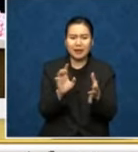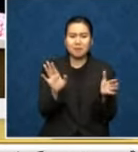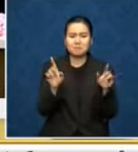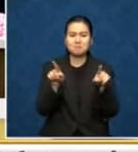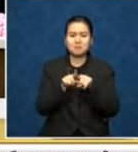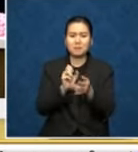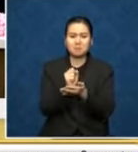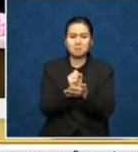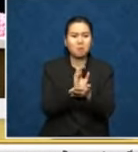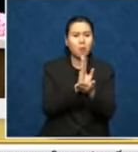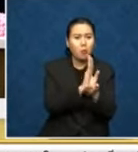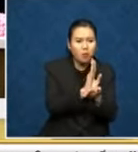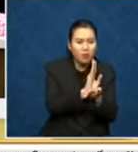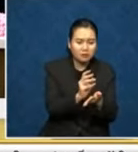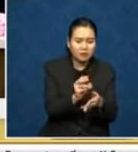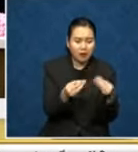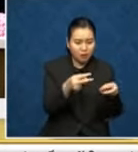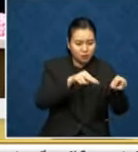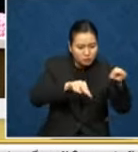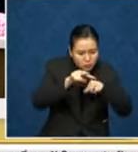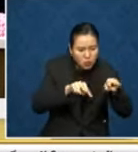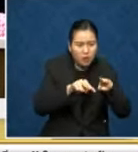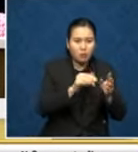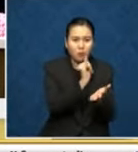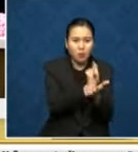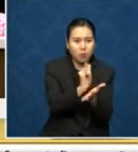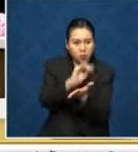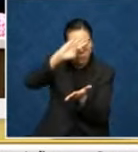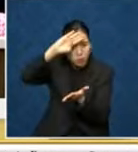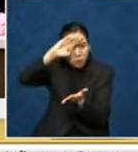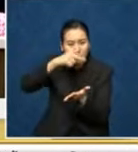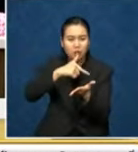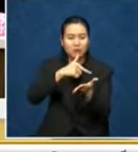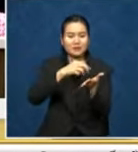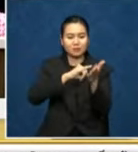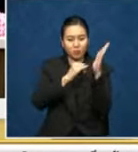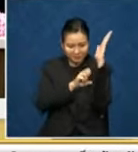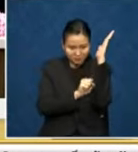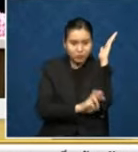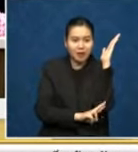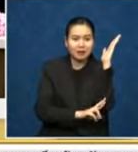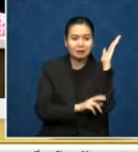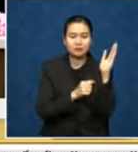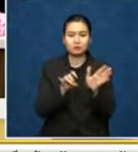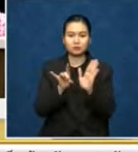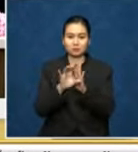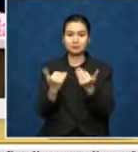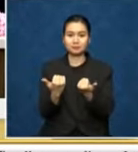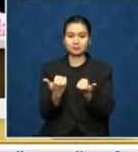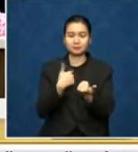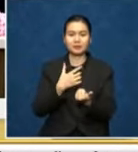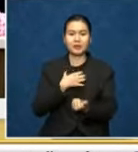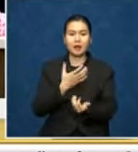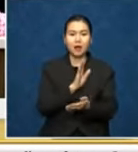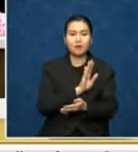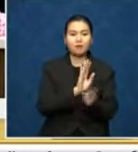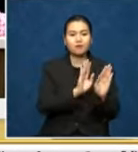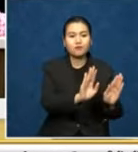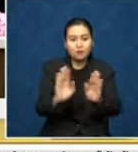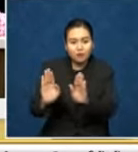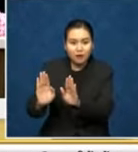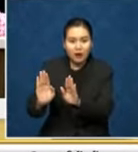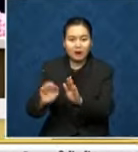ได้รักษาผู้ป่วยให้กับพี่น้องประชาชนของจังหวัดสุราษฎร์ธานีครับท่าน ท้ายสุดนี้ครับกับผมขอฝากเอาใ